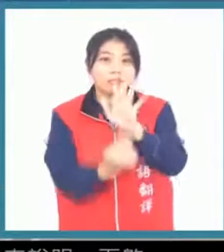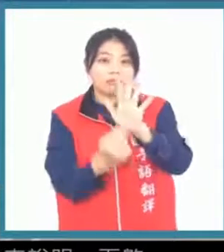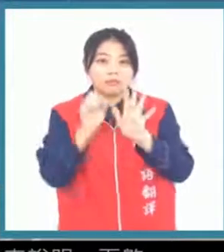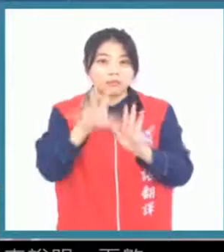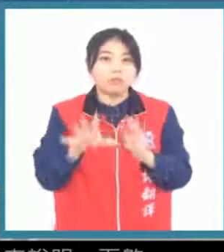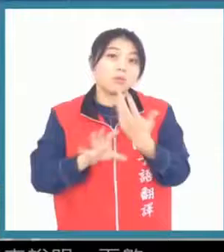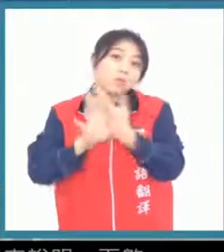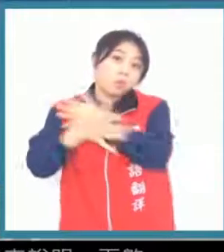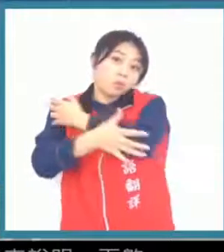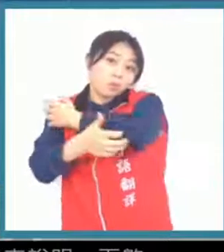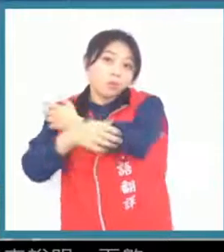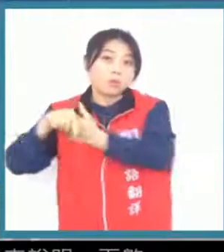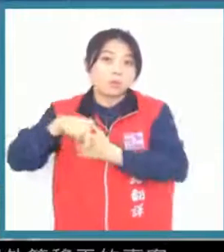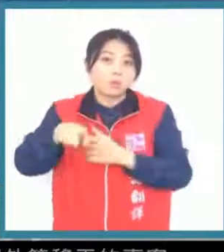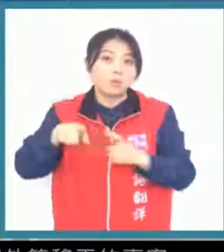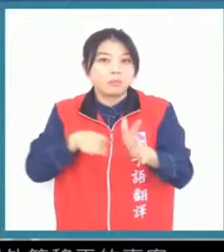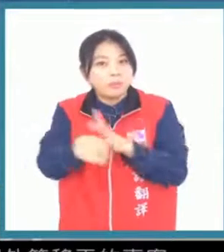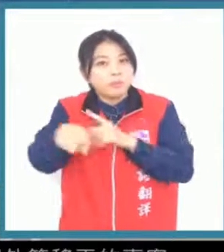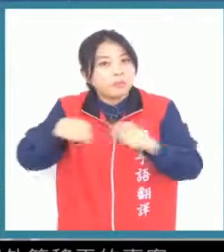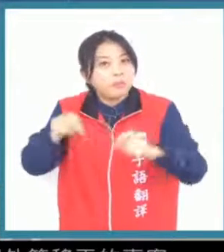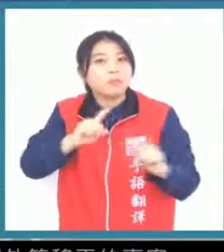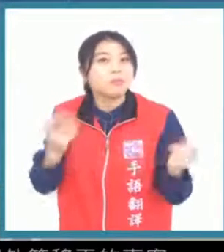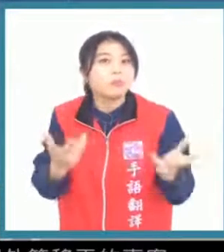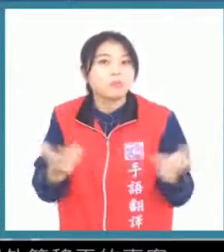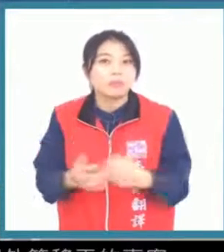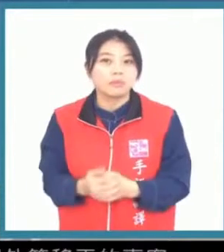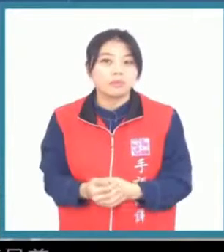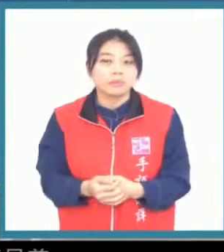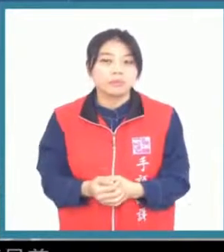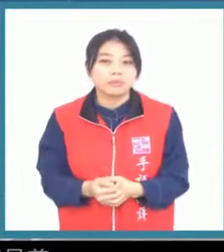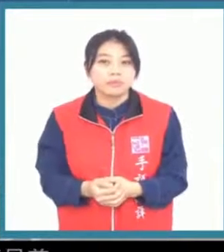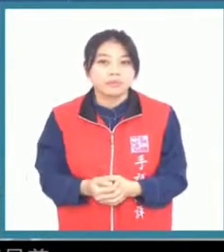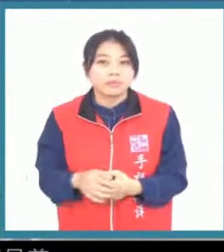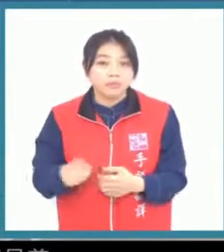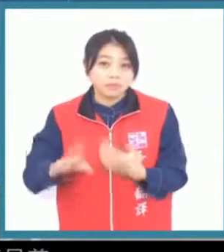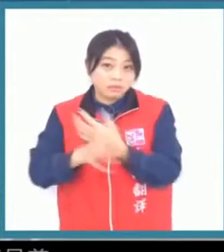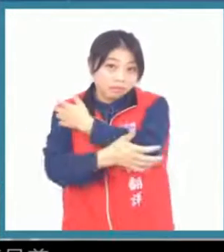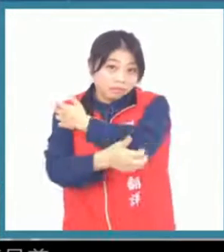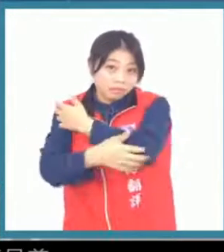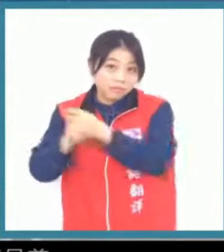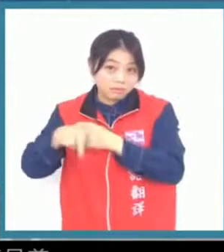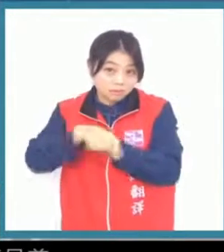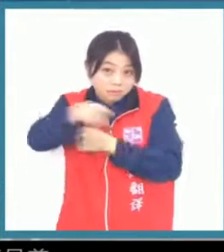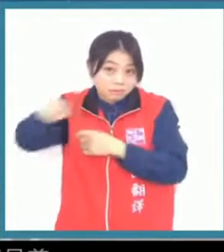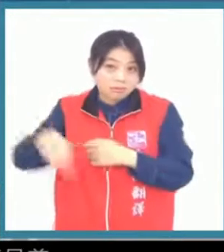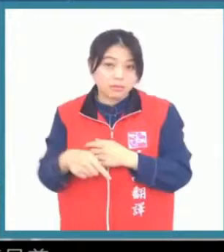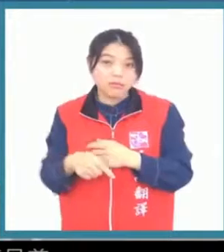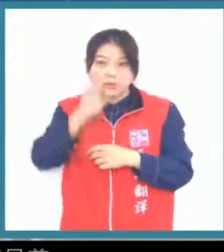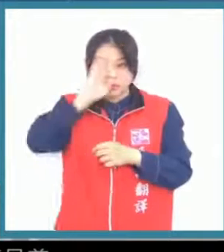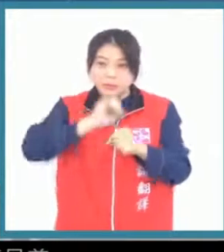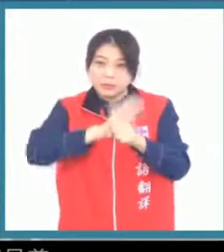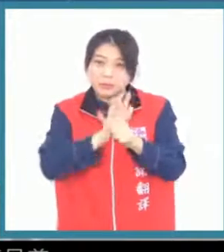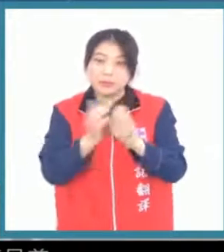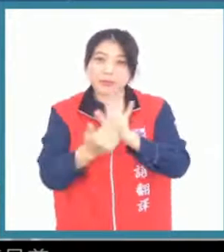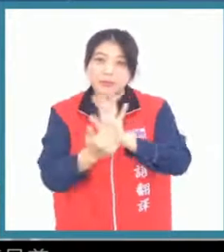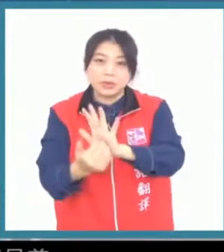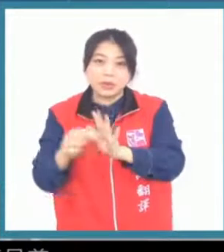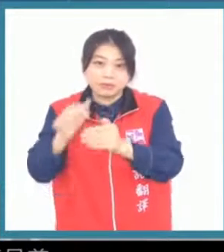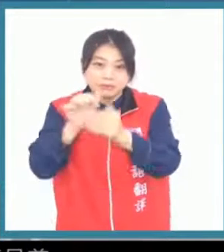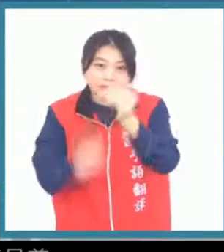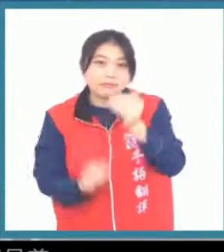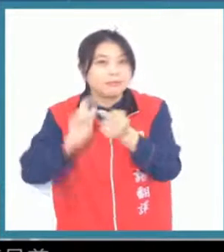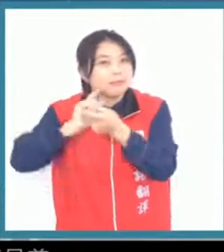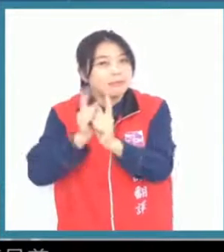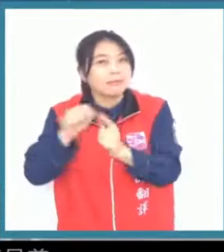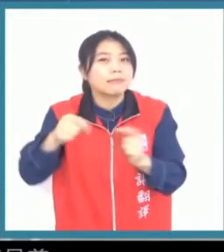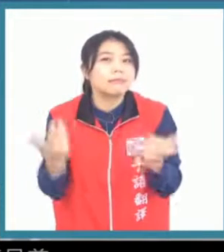案。那么目前这个外籍移工的这个防疫的应变计划。